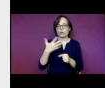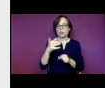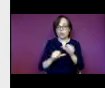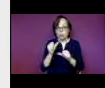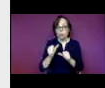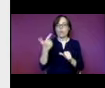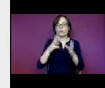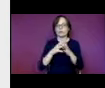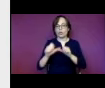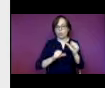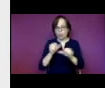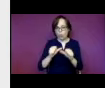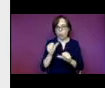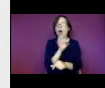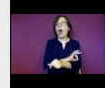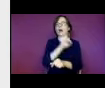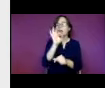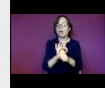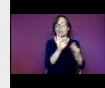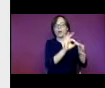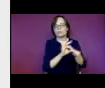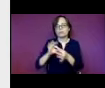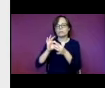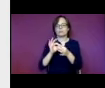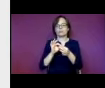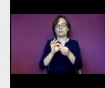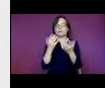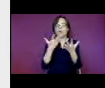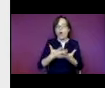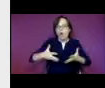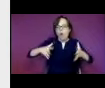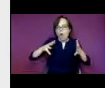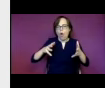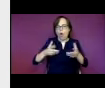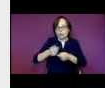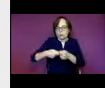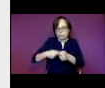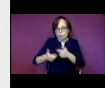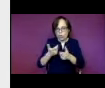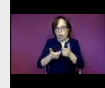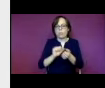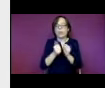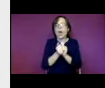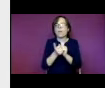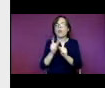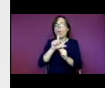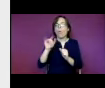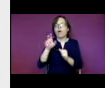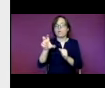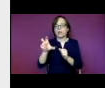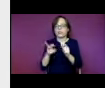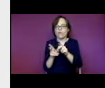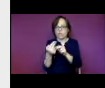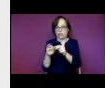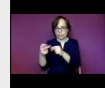2010 nawiązująca trochę do rękodzielnictwa, do wyplatania koszyków albo do wycinanki łowickiej. I w końcu takie skojarzenie może